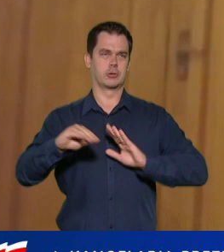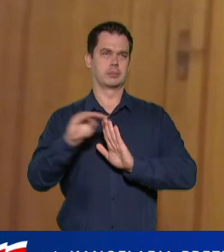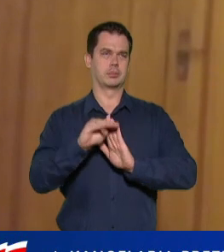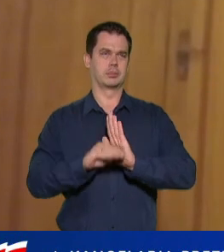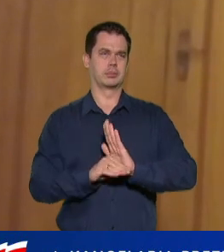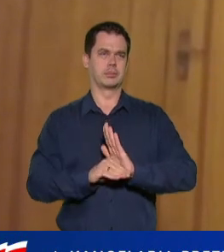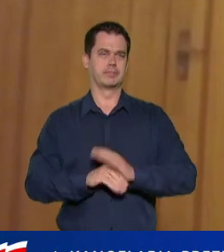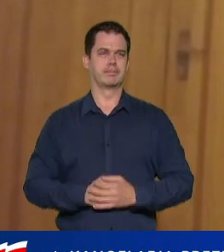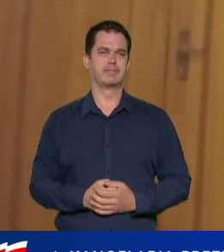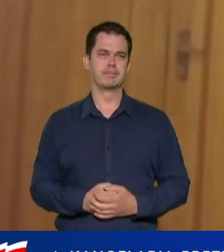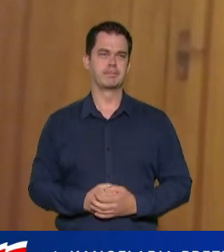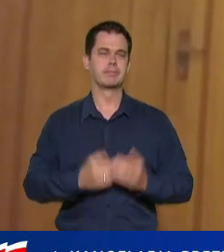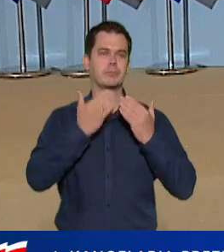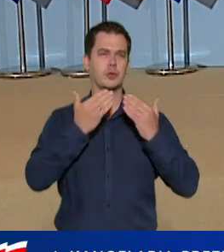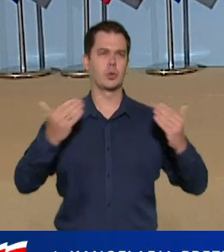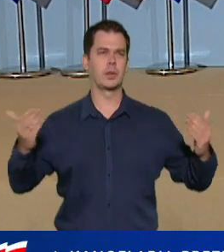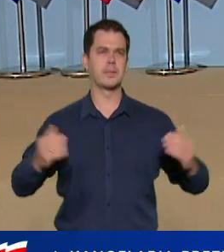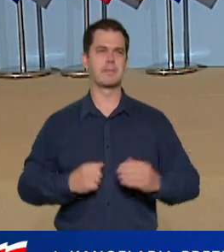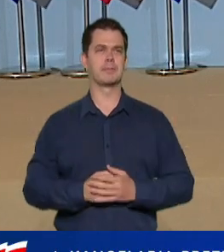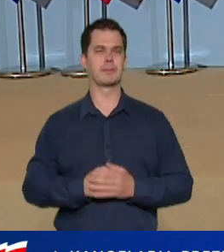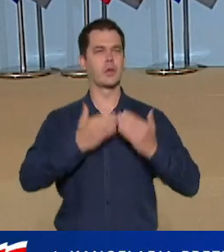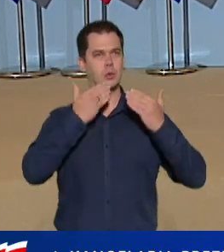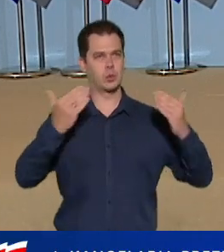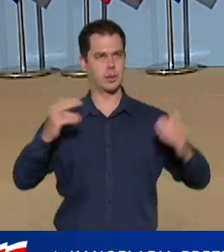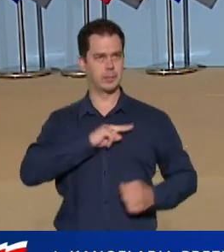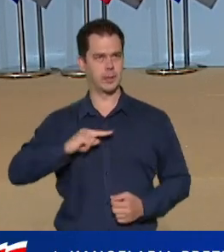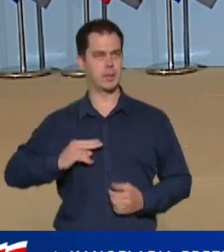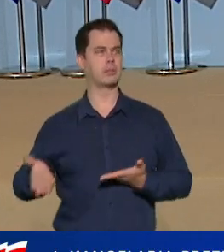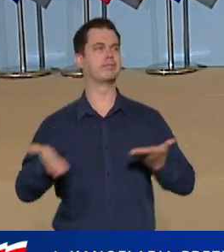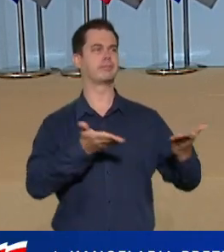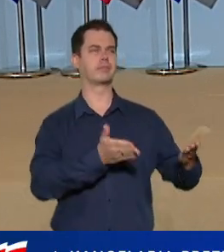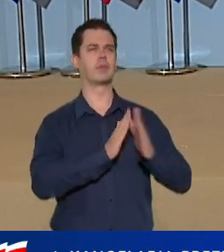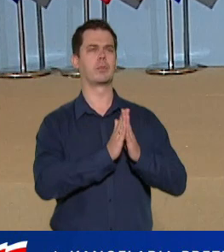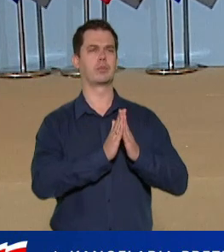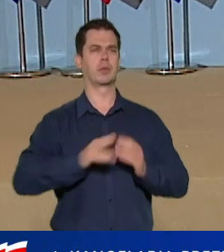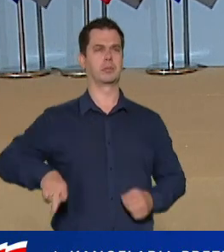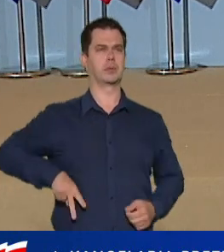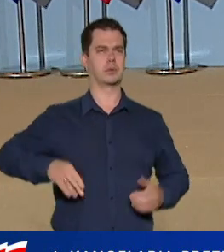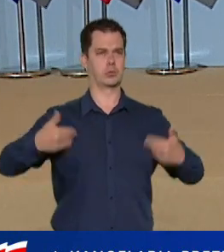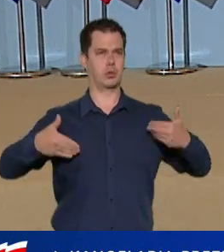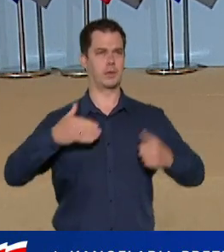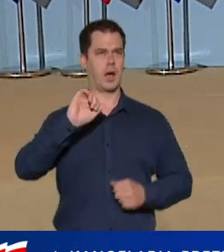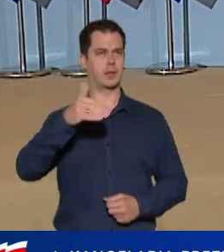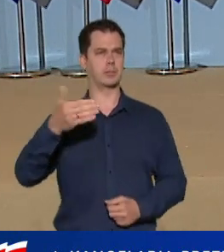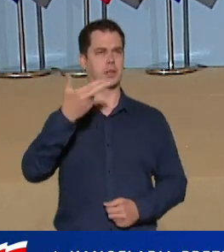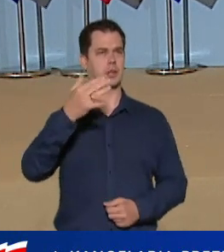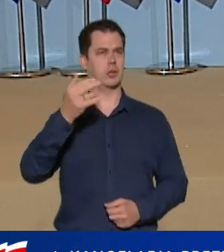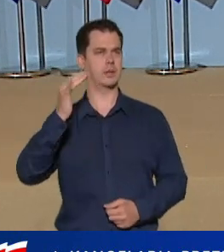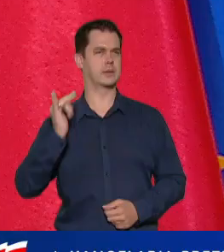dzisiaj wdrażamy. Dziękuję. Dziękuję bardzo, panie premierze. Bardzo proszę o zabranie głosu ministra zdrowia, pana Adama Niedzielskiego.